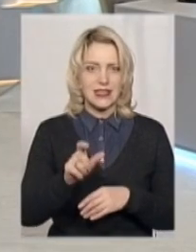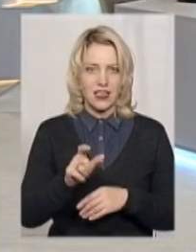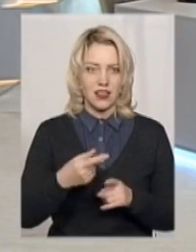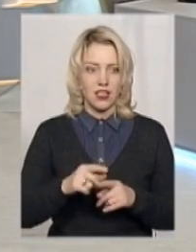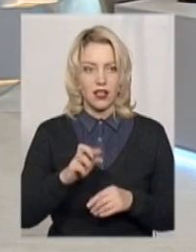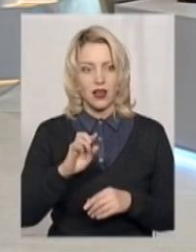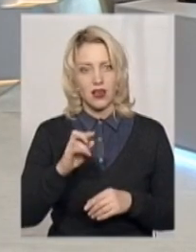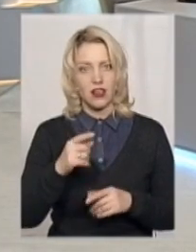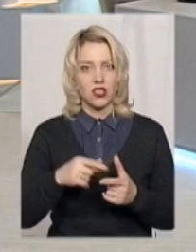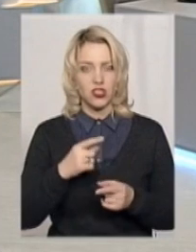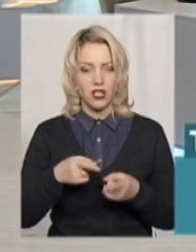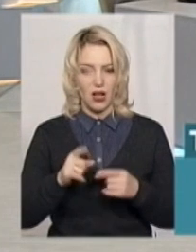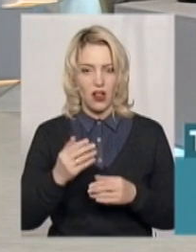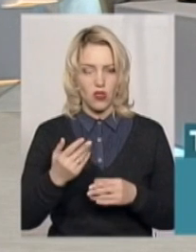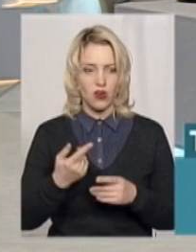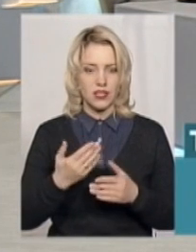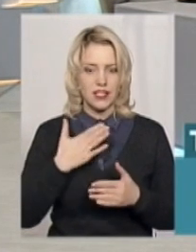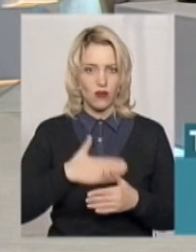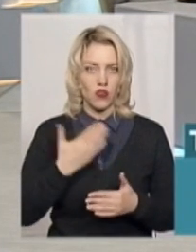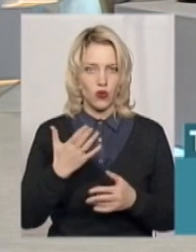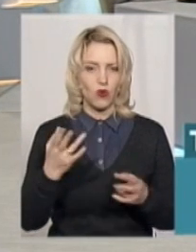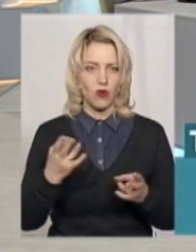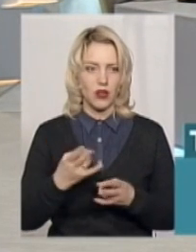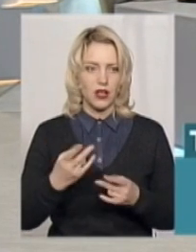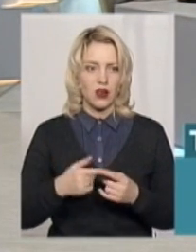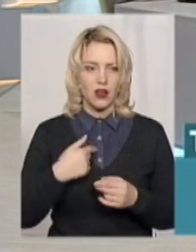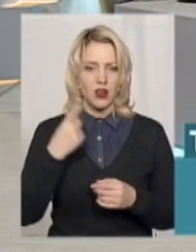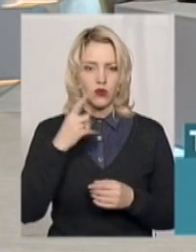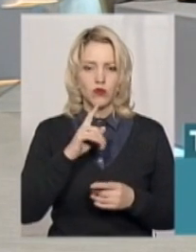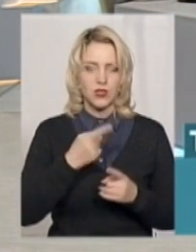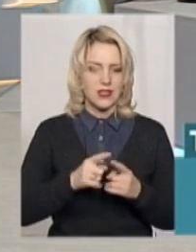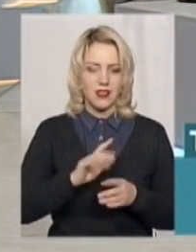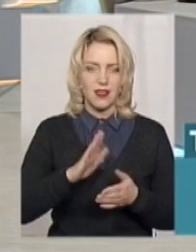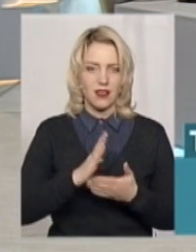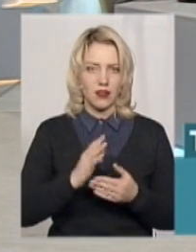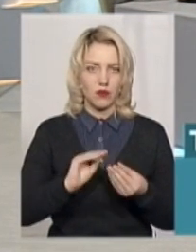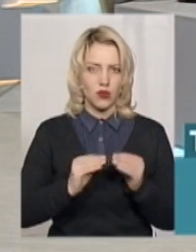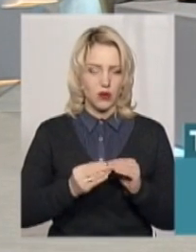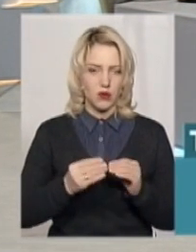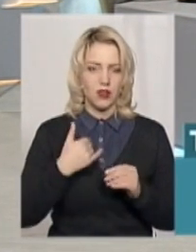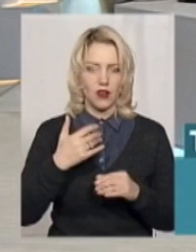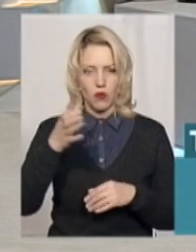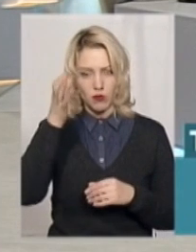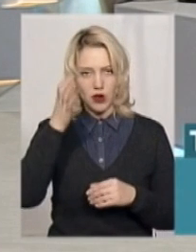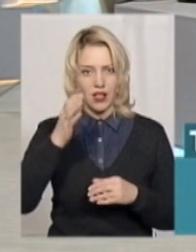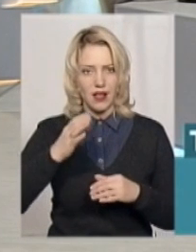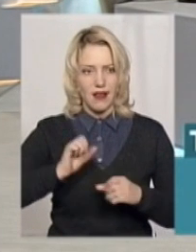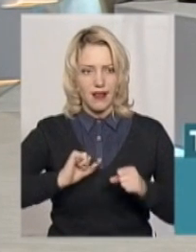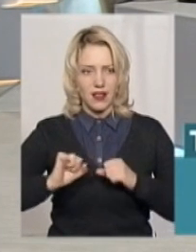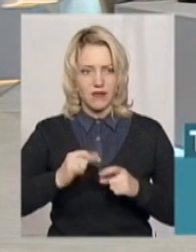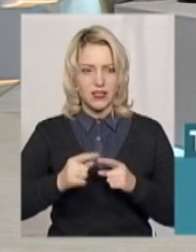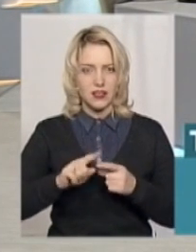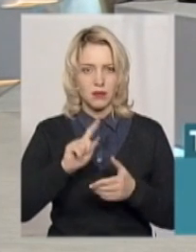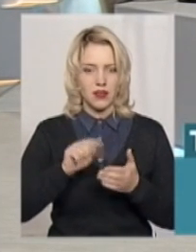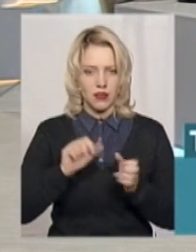прохання? Ну, я думаю, що це не буде такою великою проблемою на мудре керівництво, і це